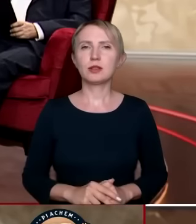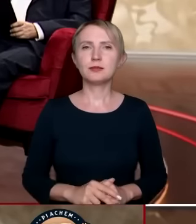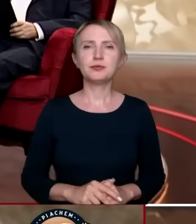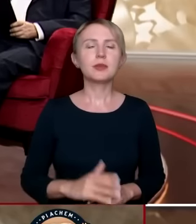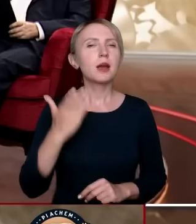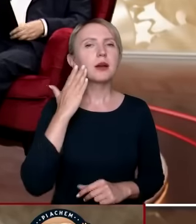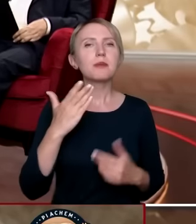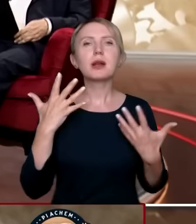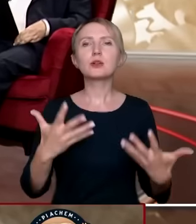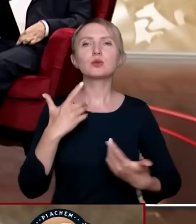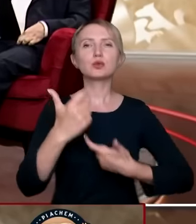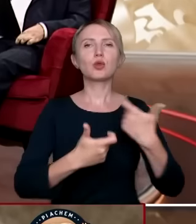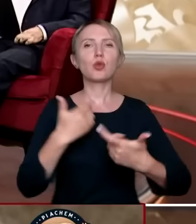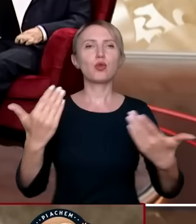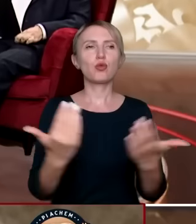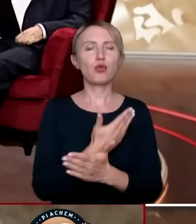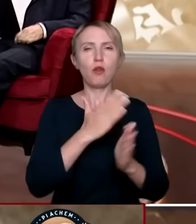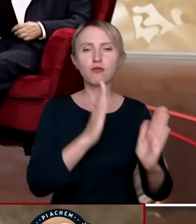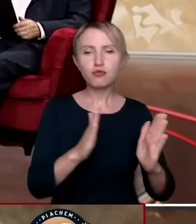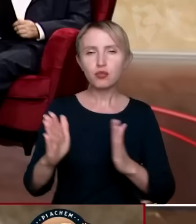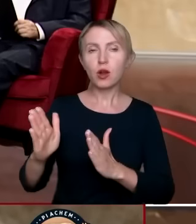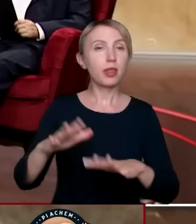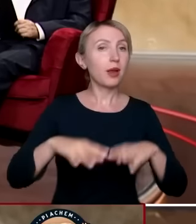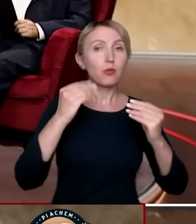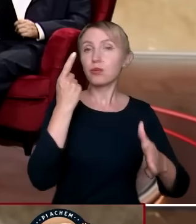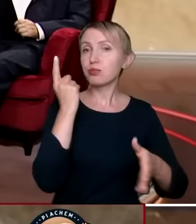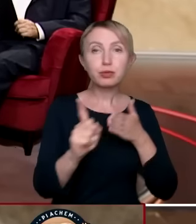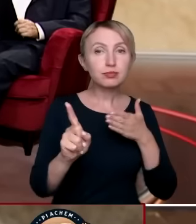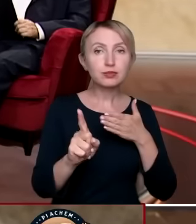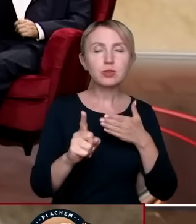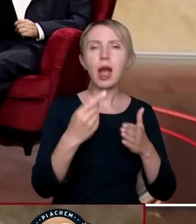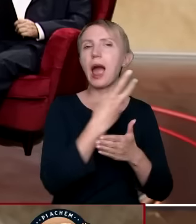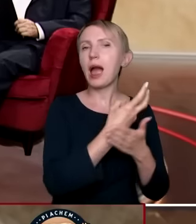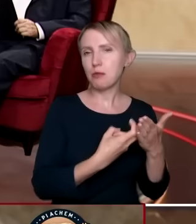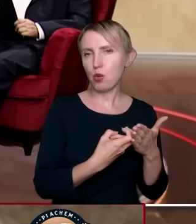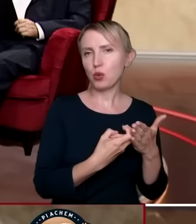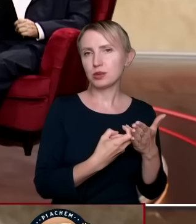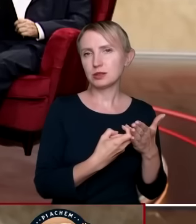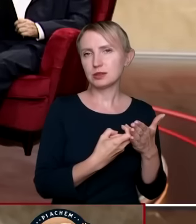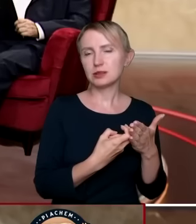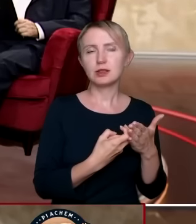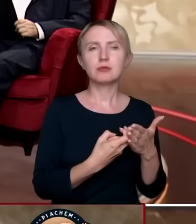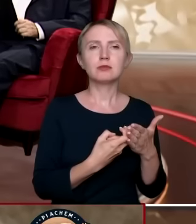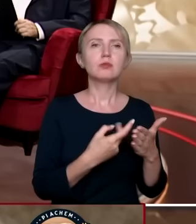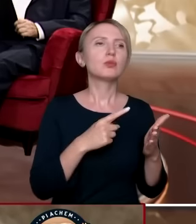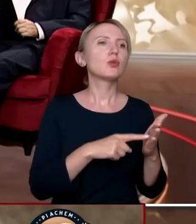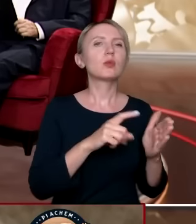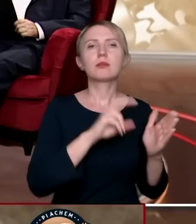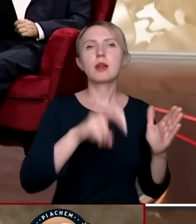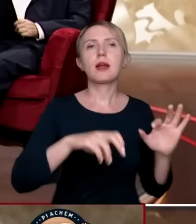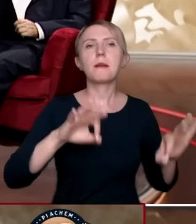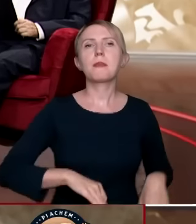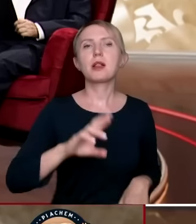chciał wprowadzić nowe porządki. Najpierw im się nie udało z tą aborcją, bo tutaj wyłamał się pan Roman